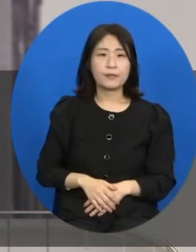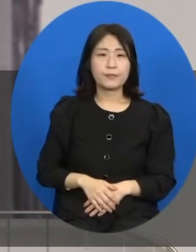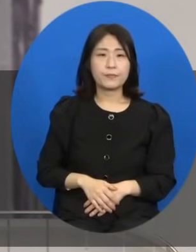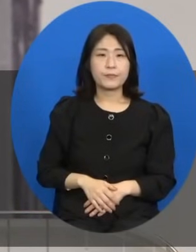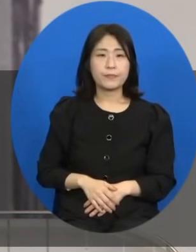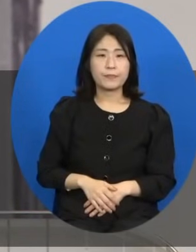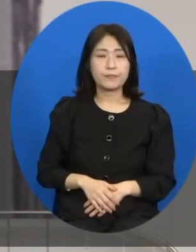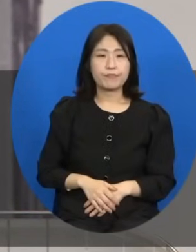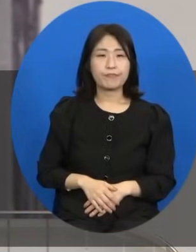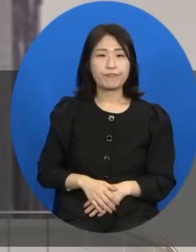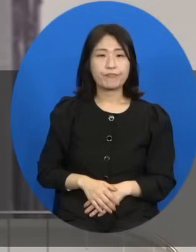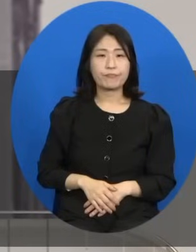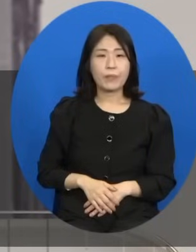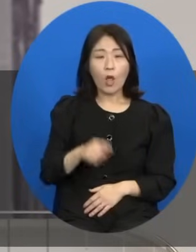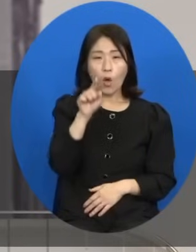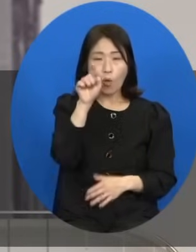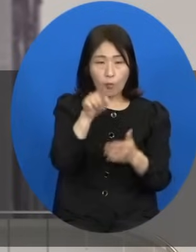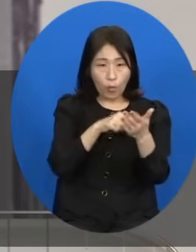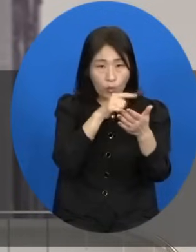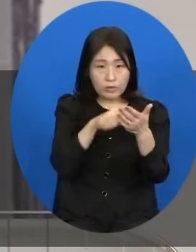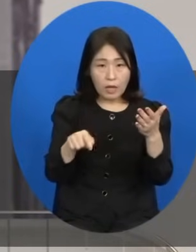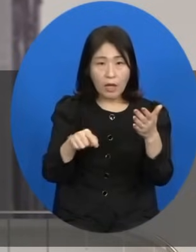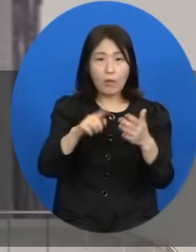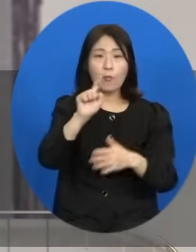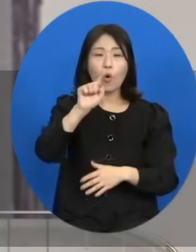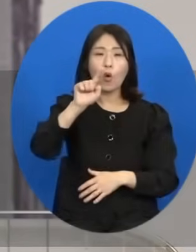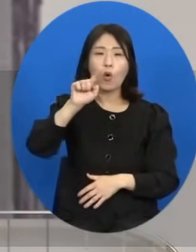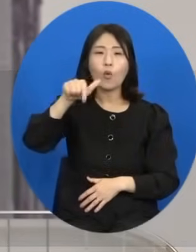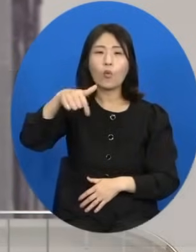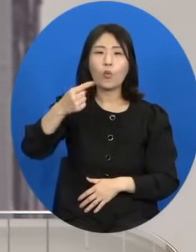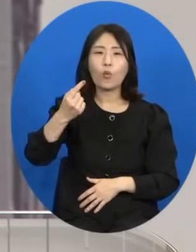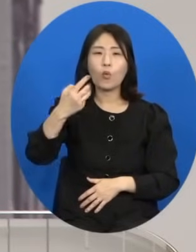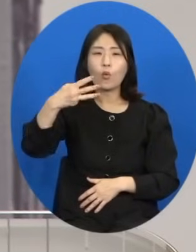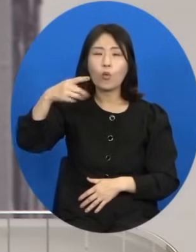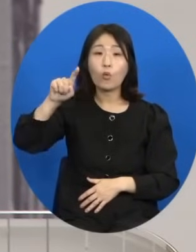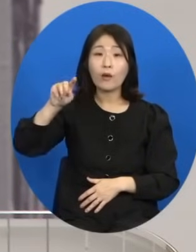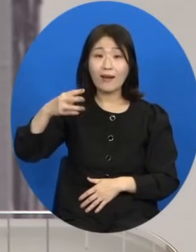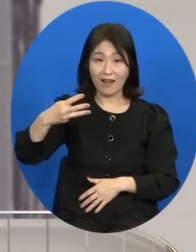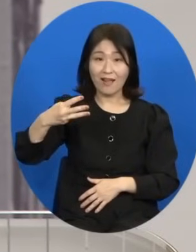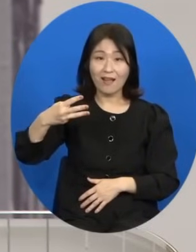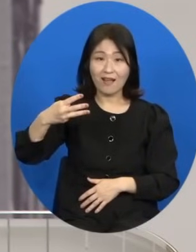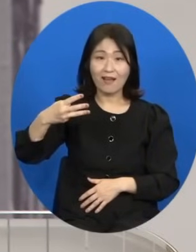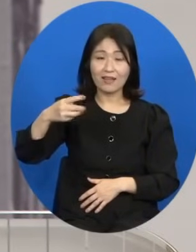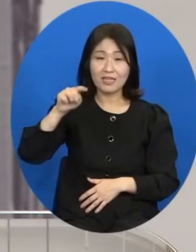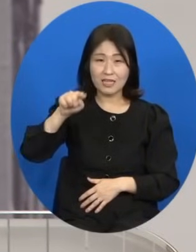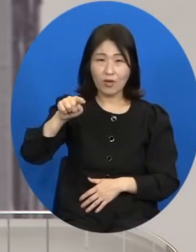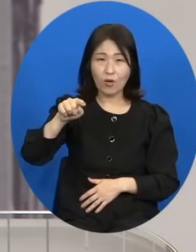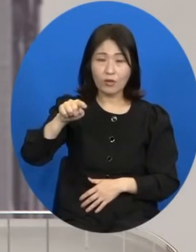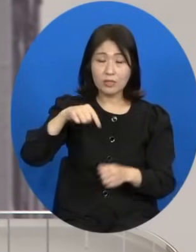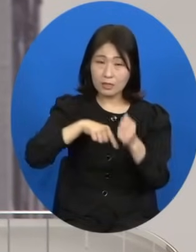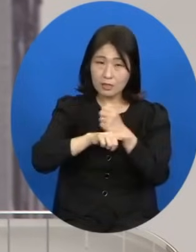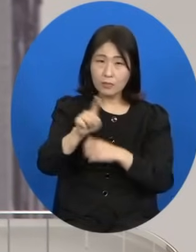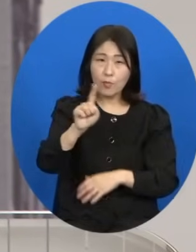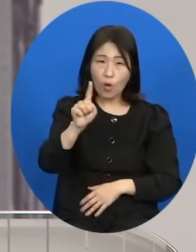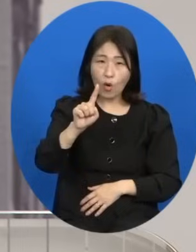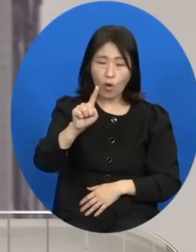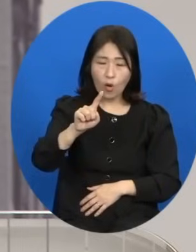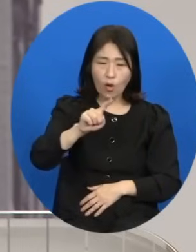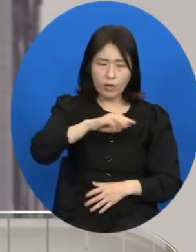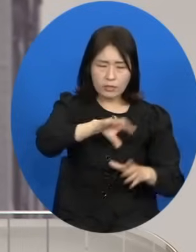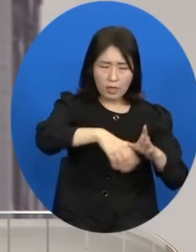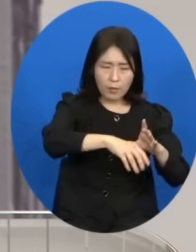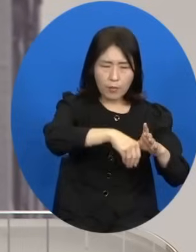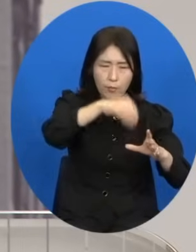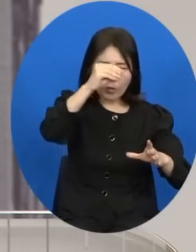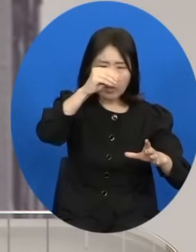고랄이라고 해서 원래 이제 지역은 제비 혹은 제비를 뽑아서 할당된 몫이다 이런 의미입니다